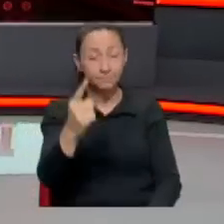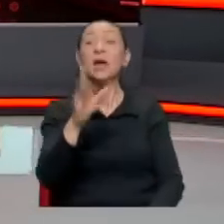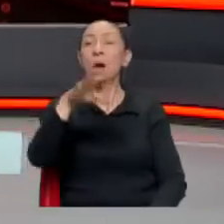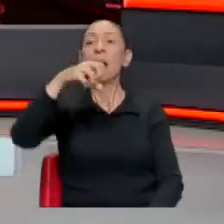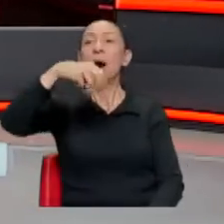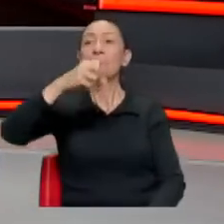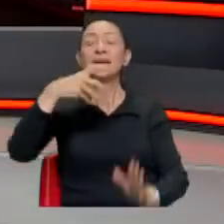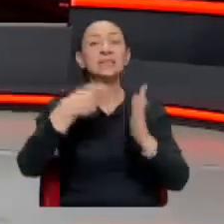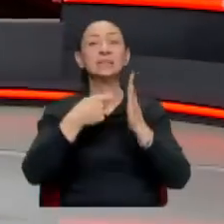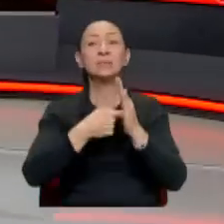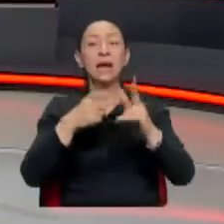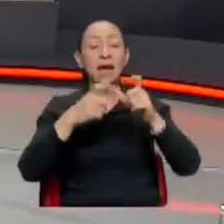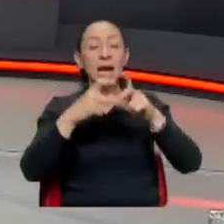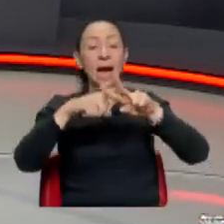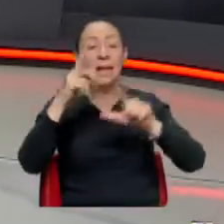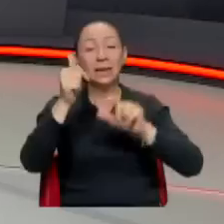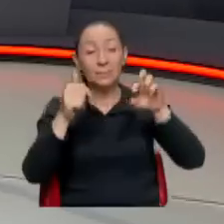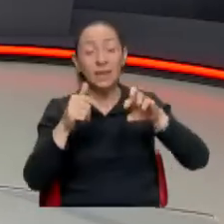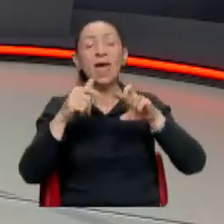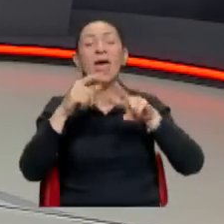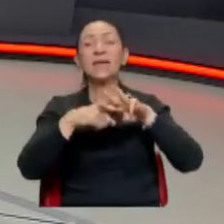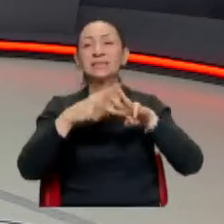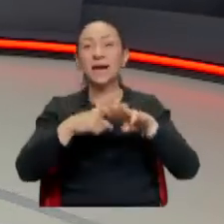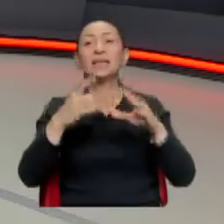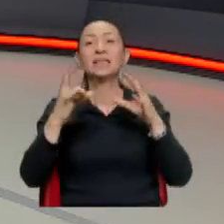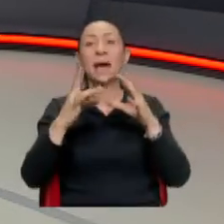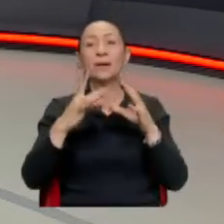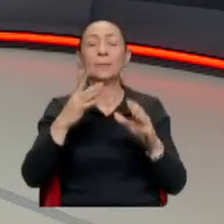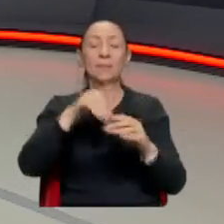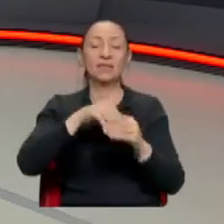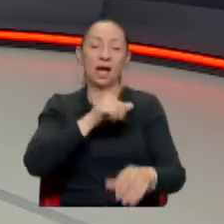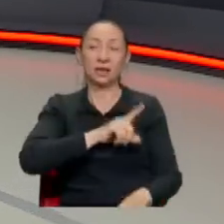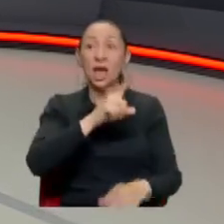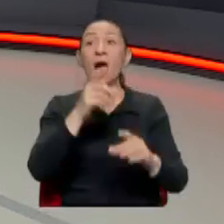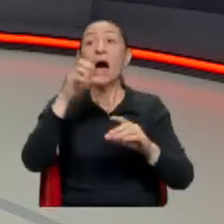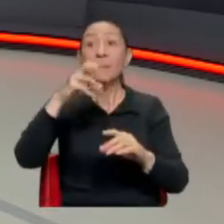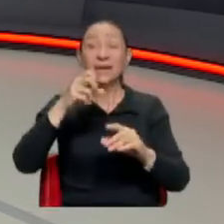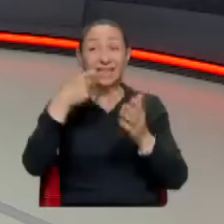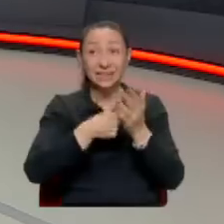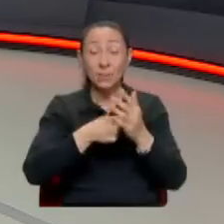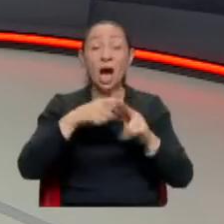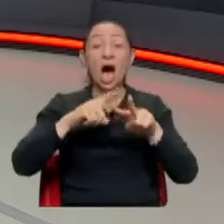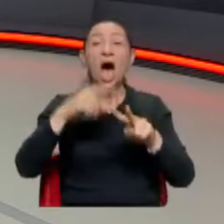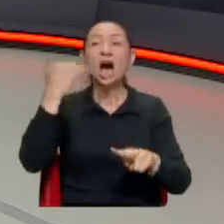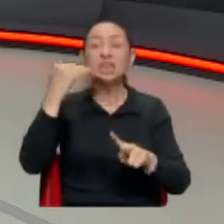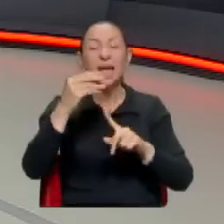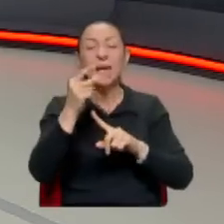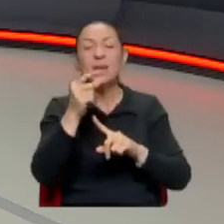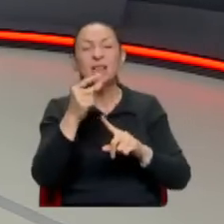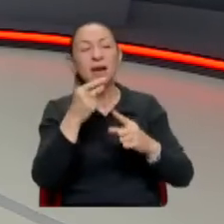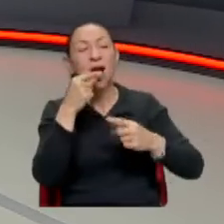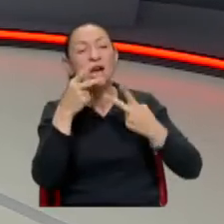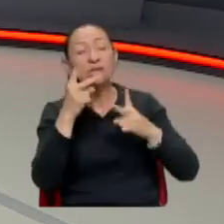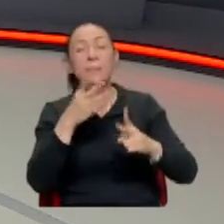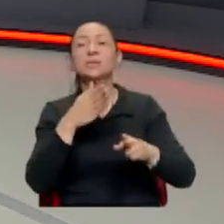AK Partili isim kim o? Galip Ensarioğlu, AK Parti Diyarbakır Milletvekili adayı. AK Partili isim Akşener'in İmralı iddiasını